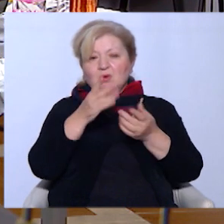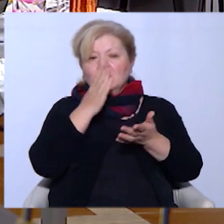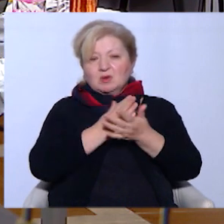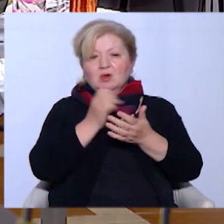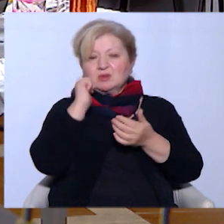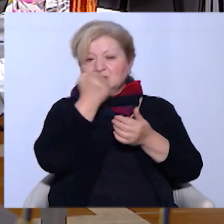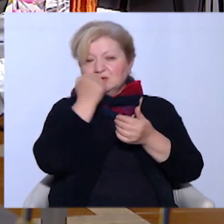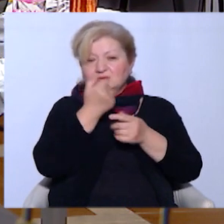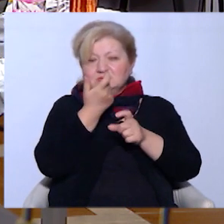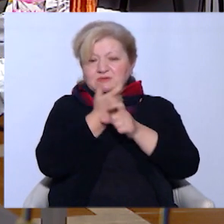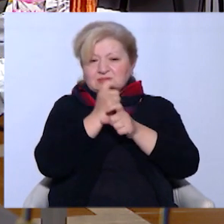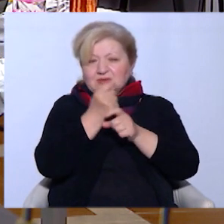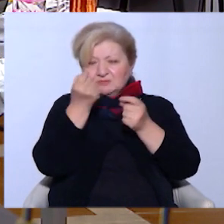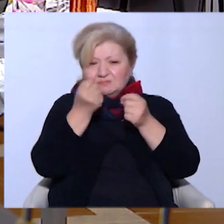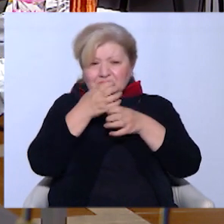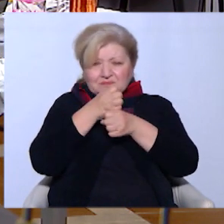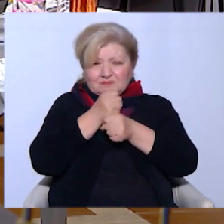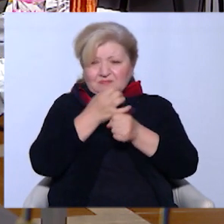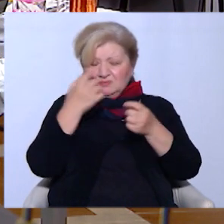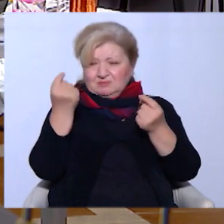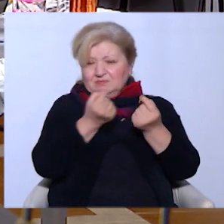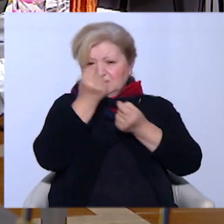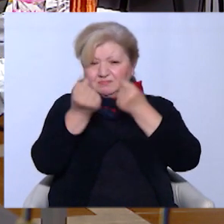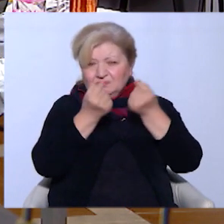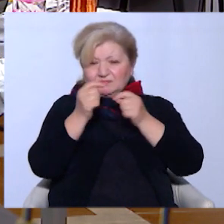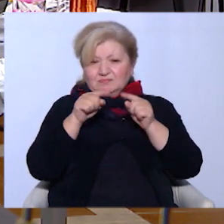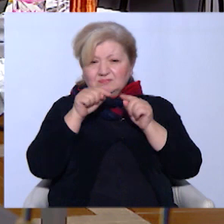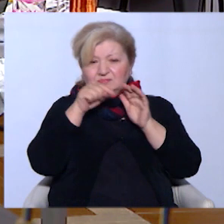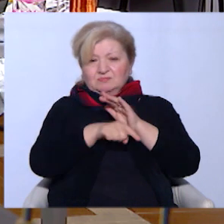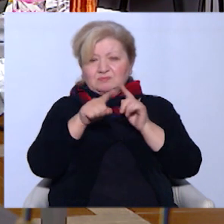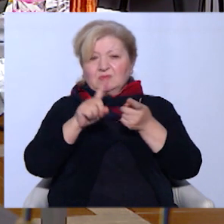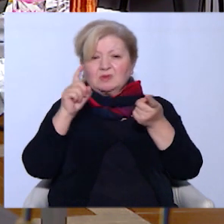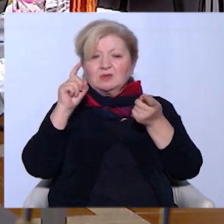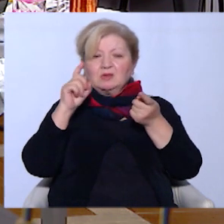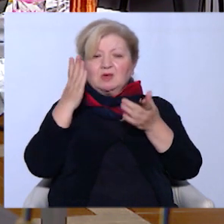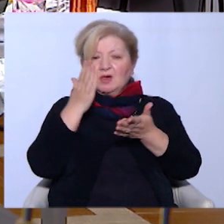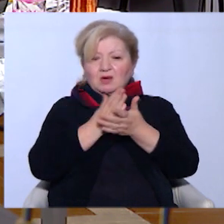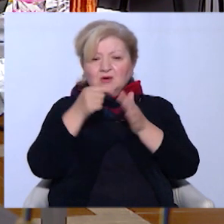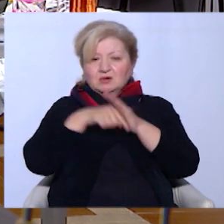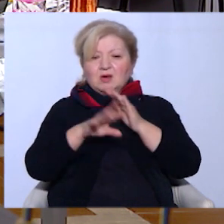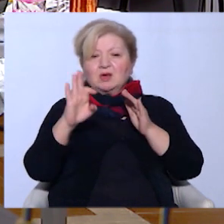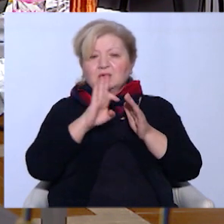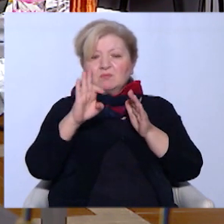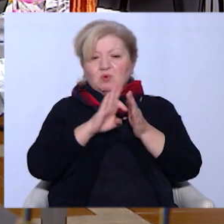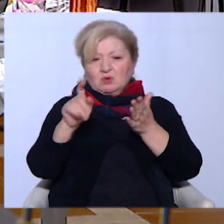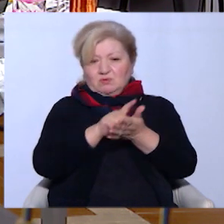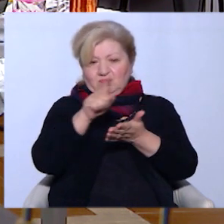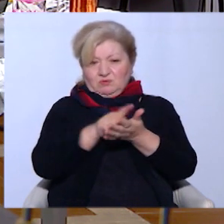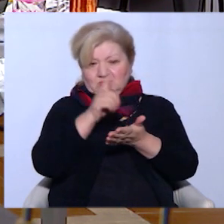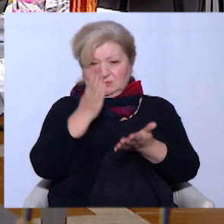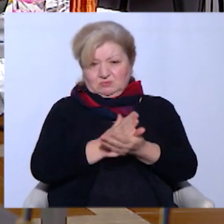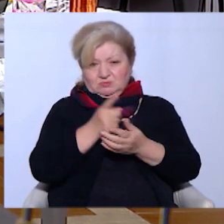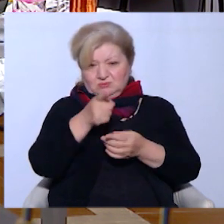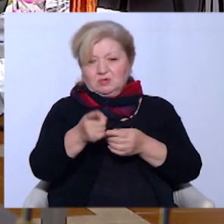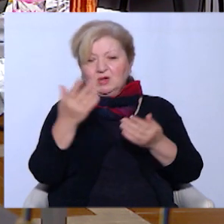ნივთიერების უმცირესი ნაწილაკი, რომელსაც ამ ნივთიერების ქიმიური თვისებები გააჩნია. შენ ეკრანზე ხედავ ახლა, რომ